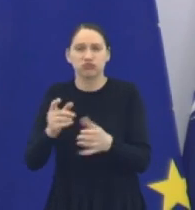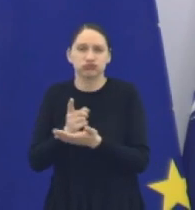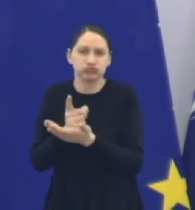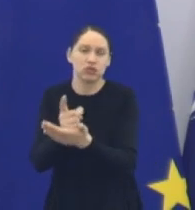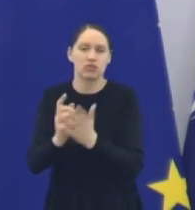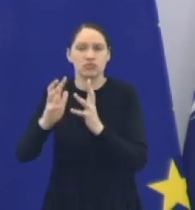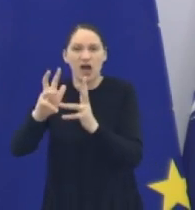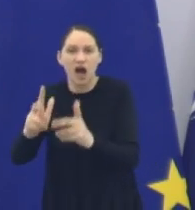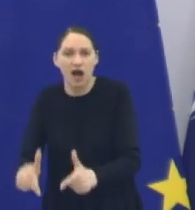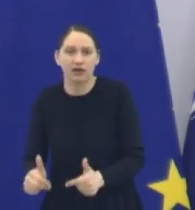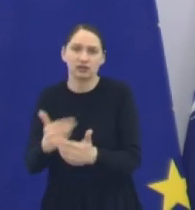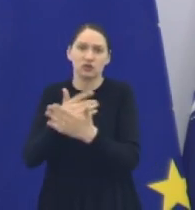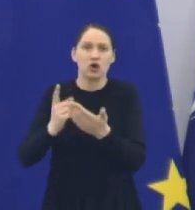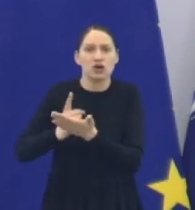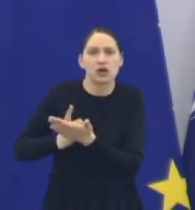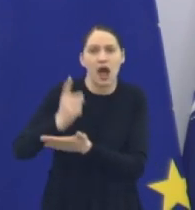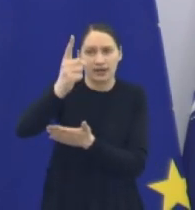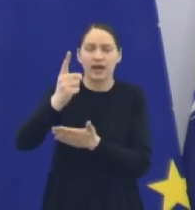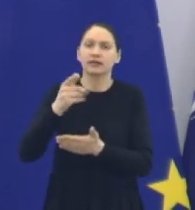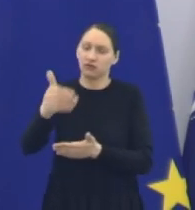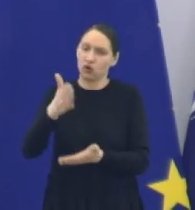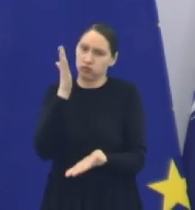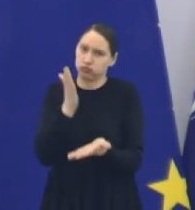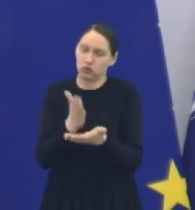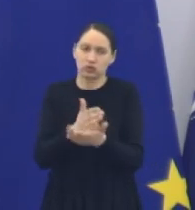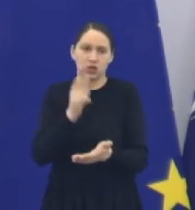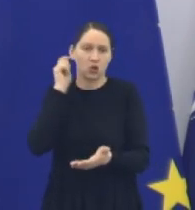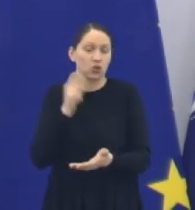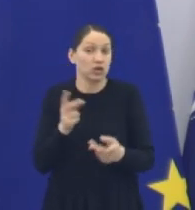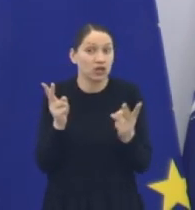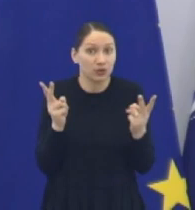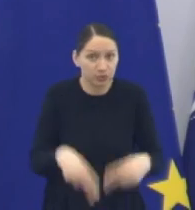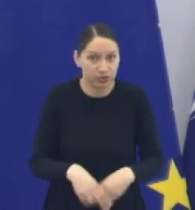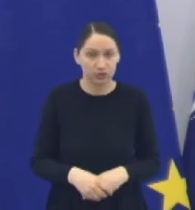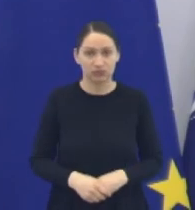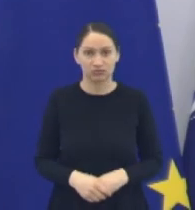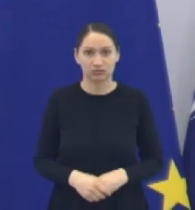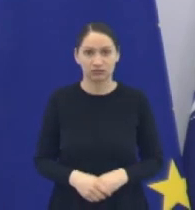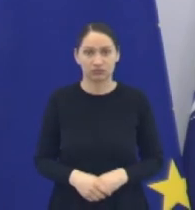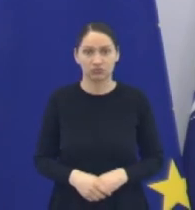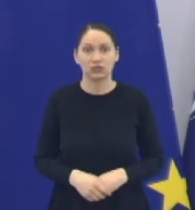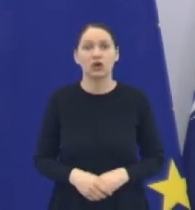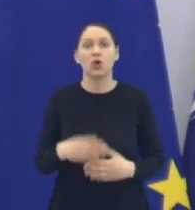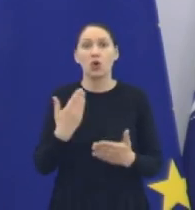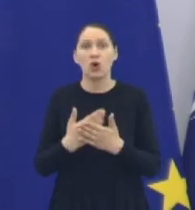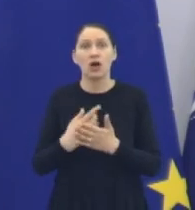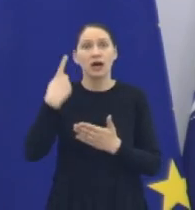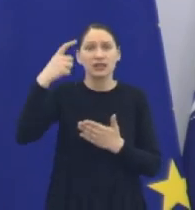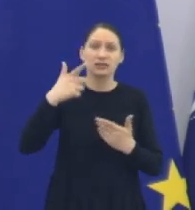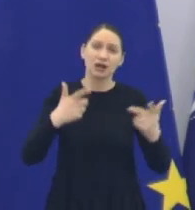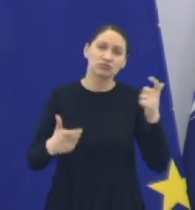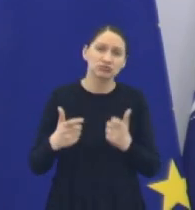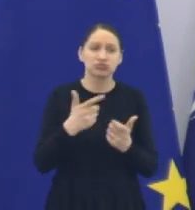sunkiosios raketinės sistemos yra Ukrainos prioritetas numeris vienas, kadangi kai kuria kita ginkluotė Ukraina jau yra